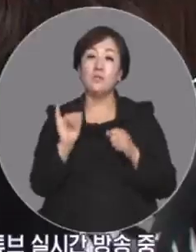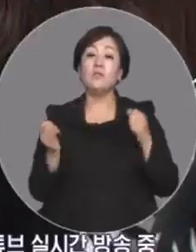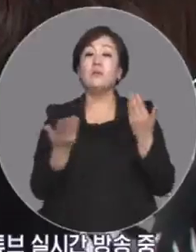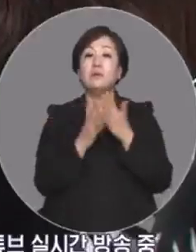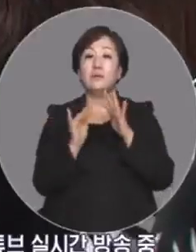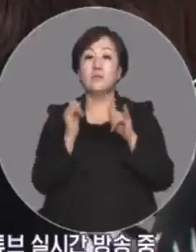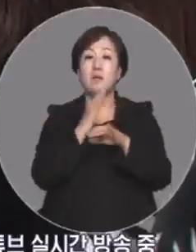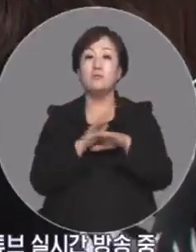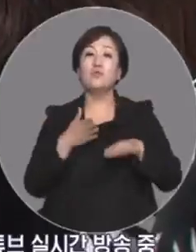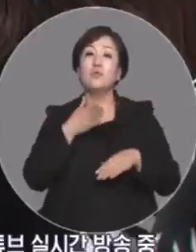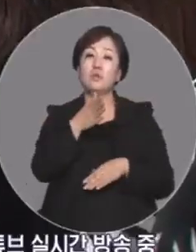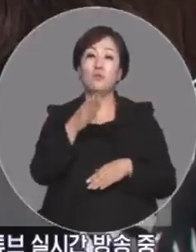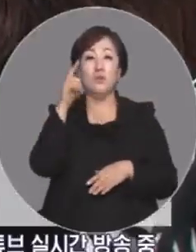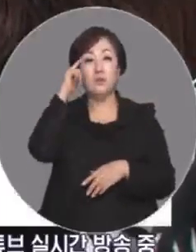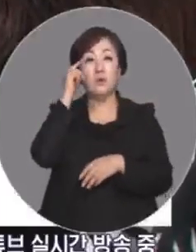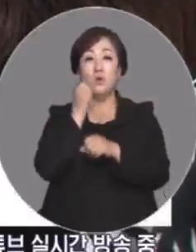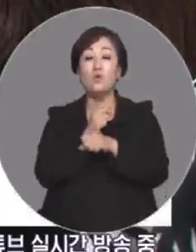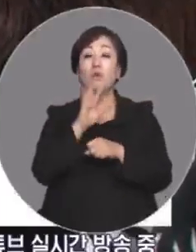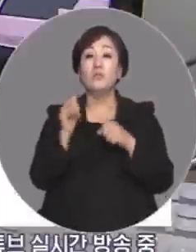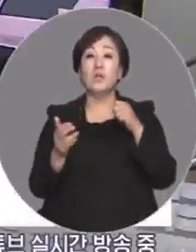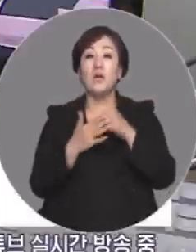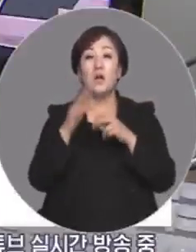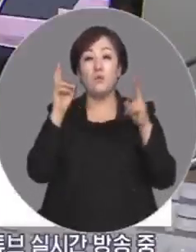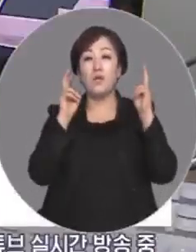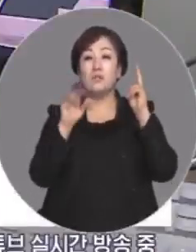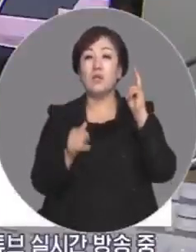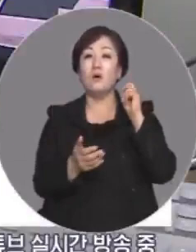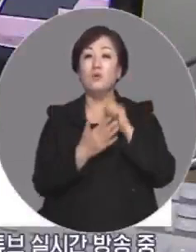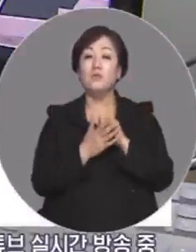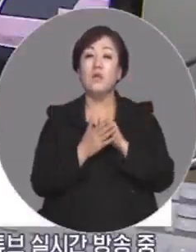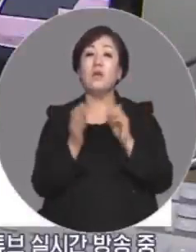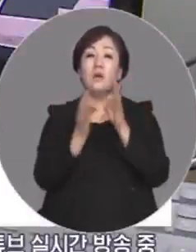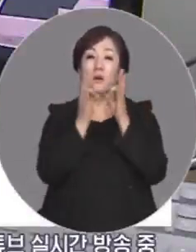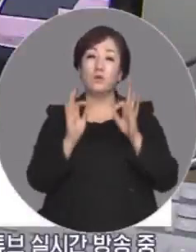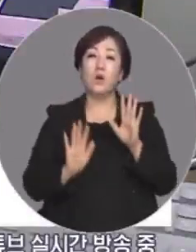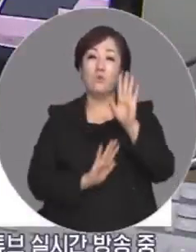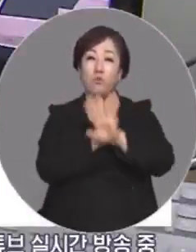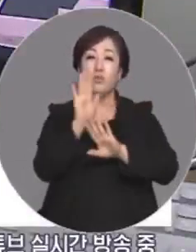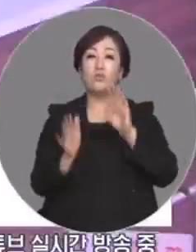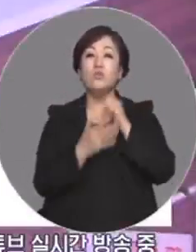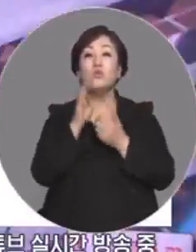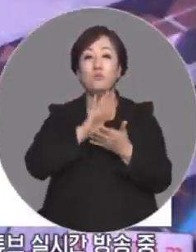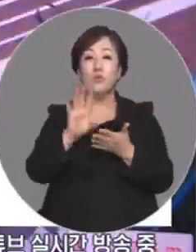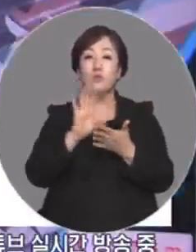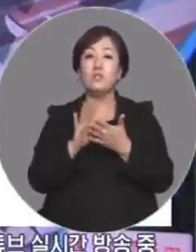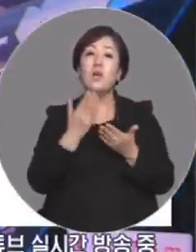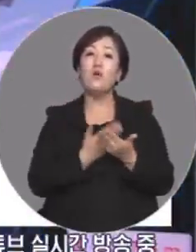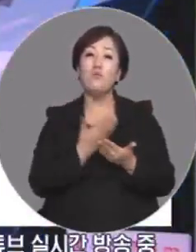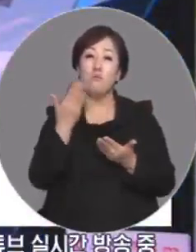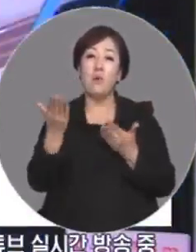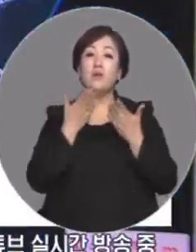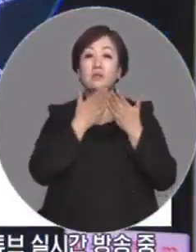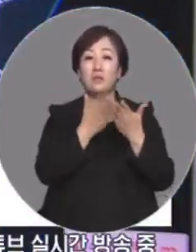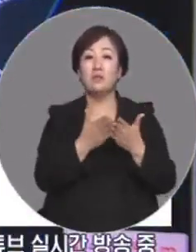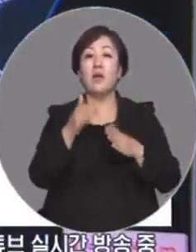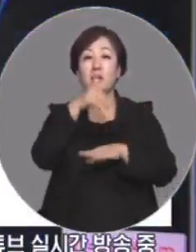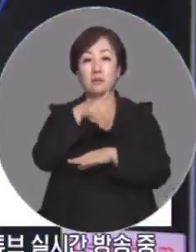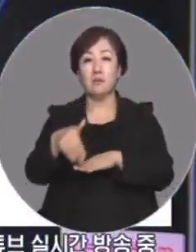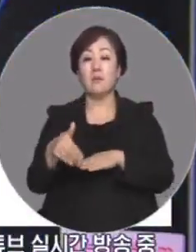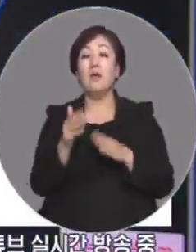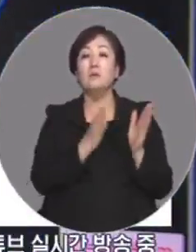직원들이 모두 전문 연구원인 이 회사는 그동안 풍력 부유체와 운반선, 설치선 설계